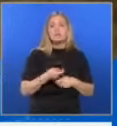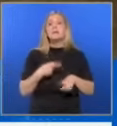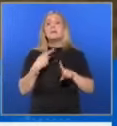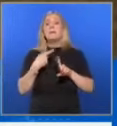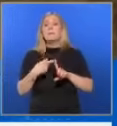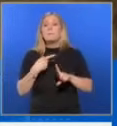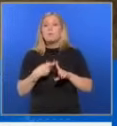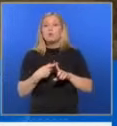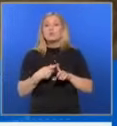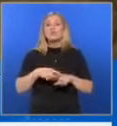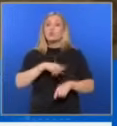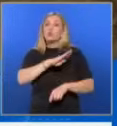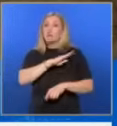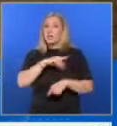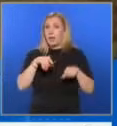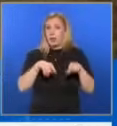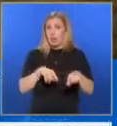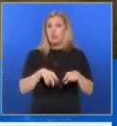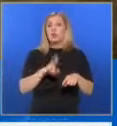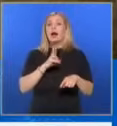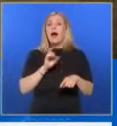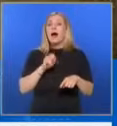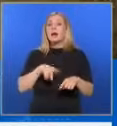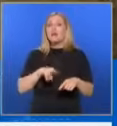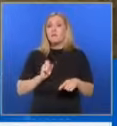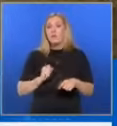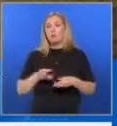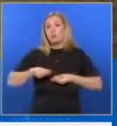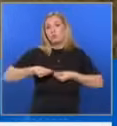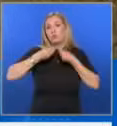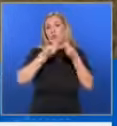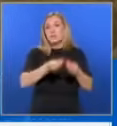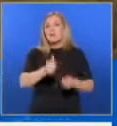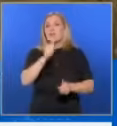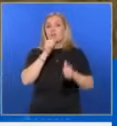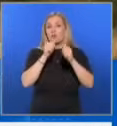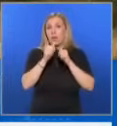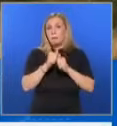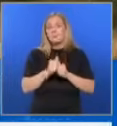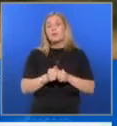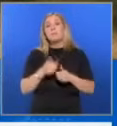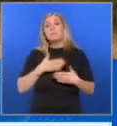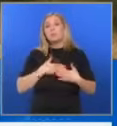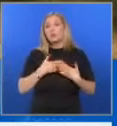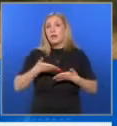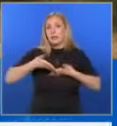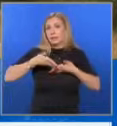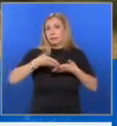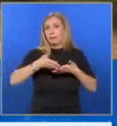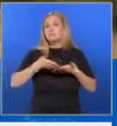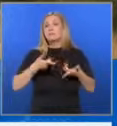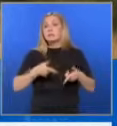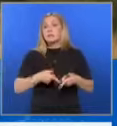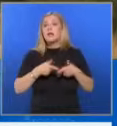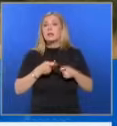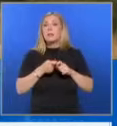стопанство Карлово и екипи на община Карлово, които осигуриха и водоноски. Благодарение на земеделска техника бяха направени и